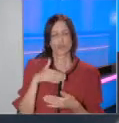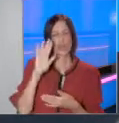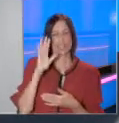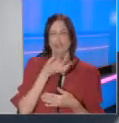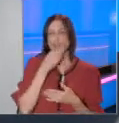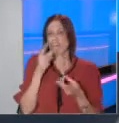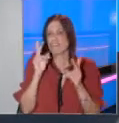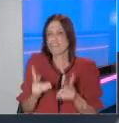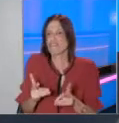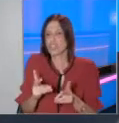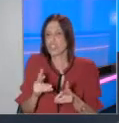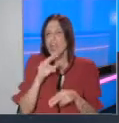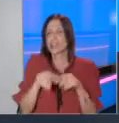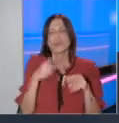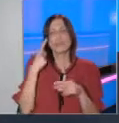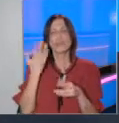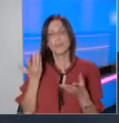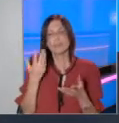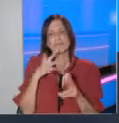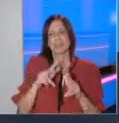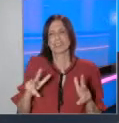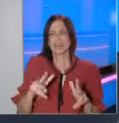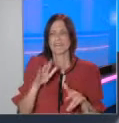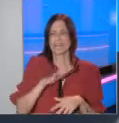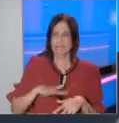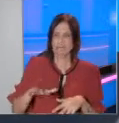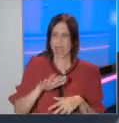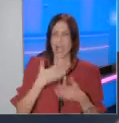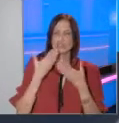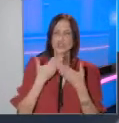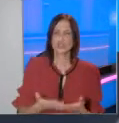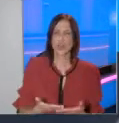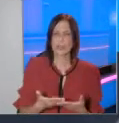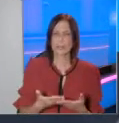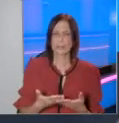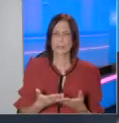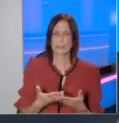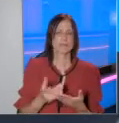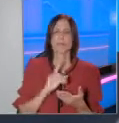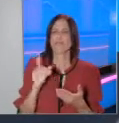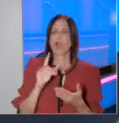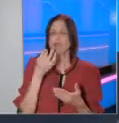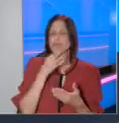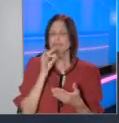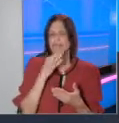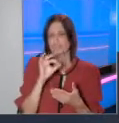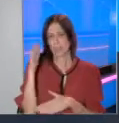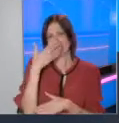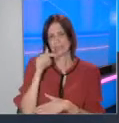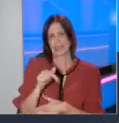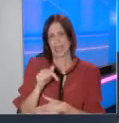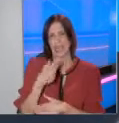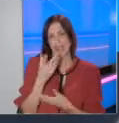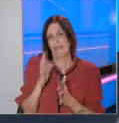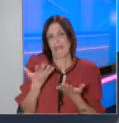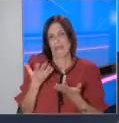השאלה היא איך אפשר בכל זאת לטפל, כשאנחנו יודעים שממילא כל מערך השירותים הוא, איך נאמר, לא מהמשופרים ביותר במדינת ישראל,